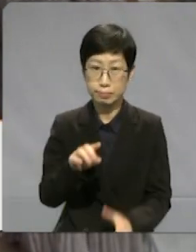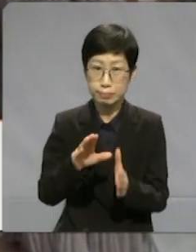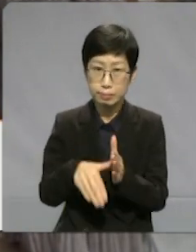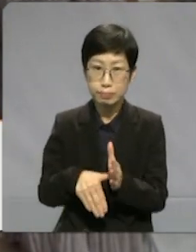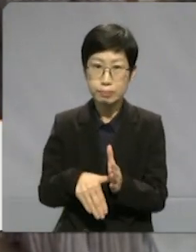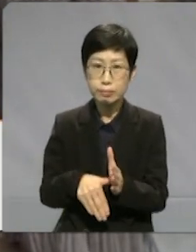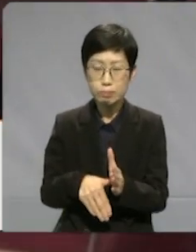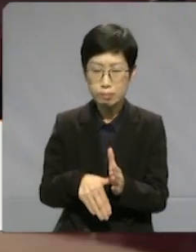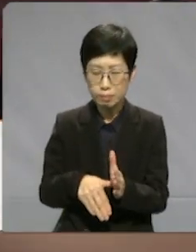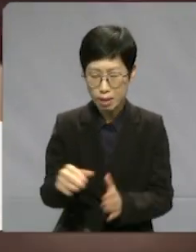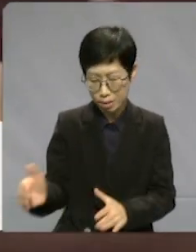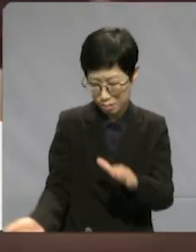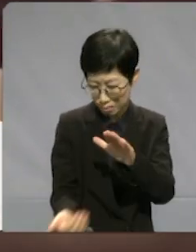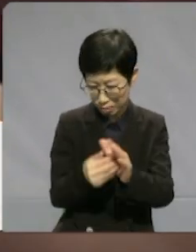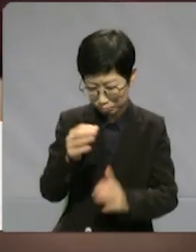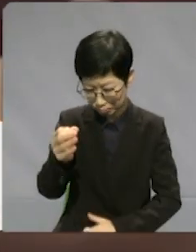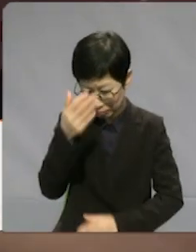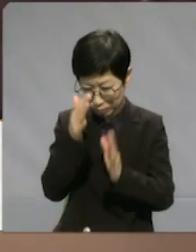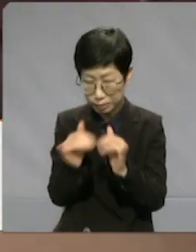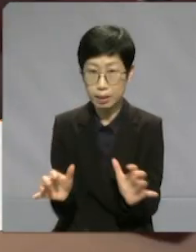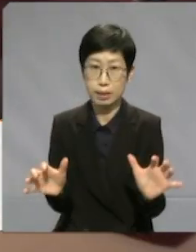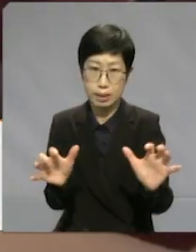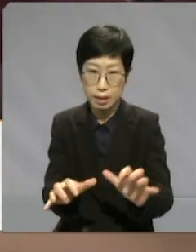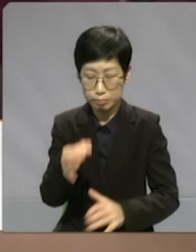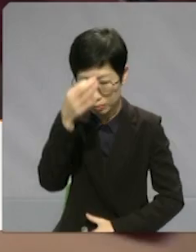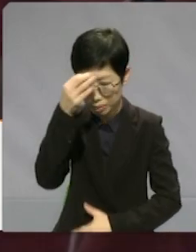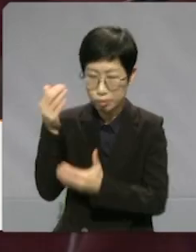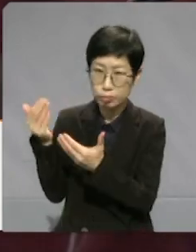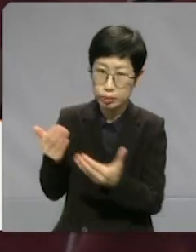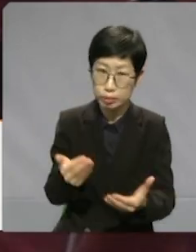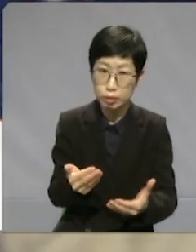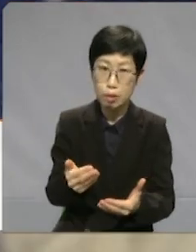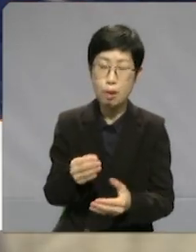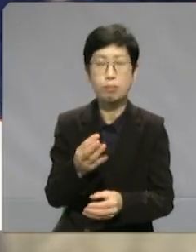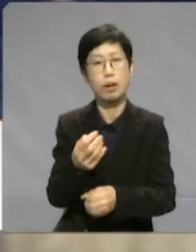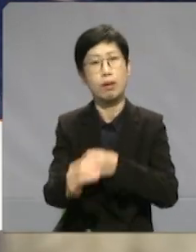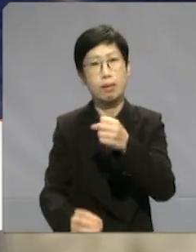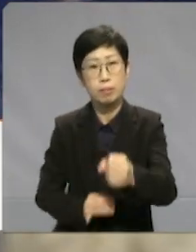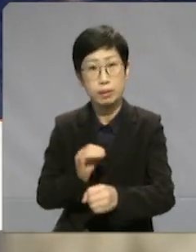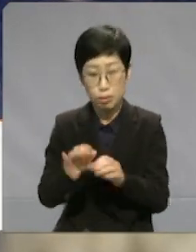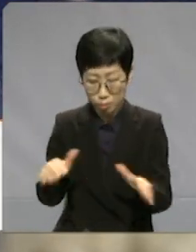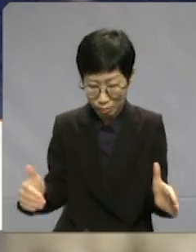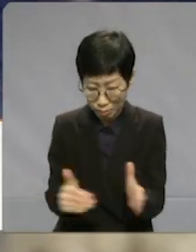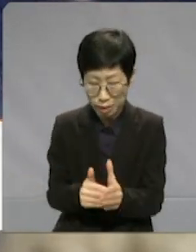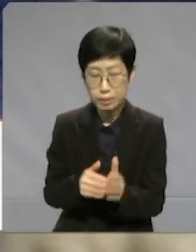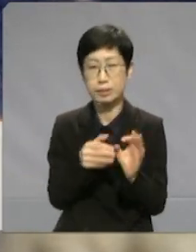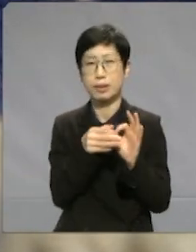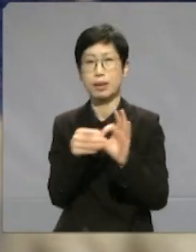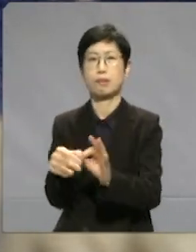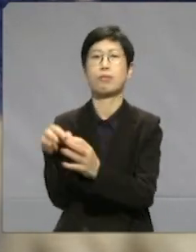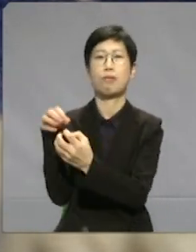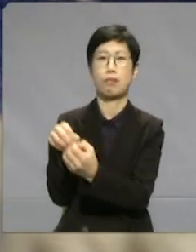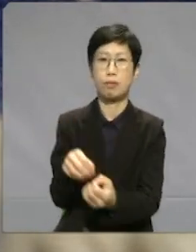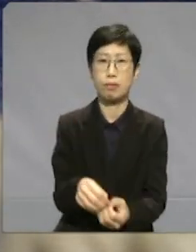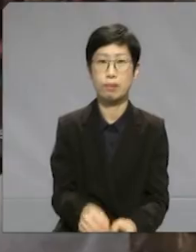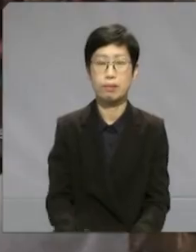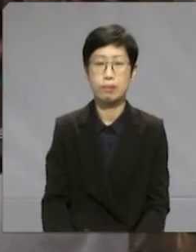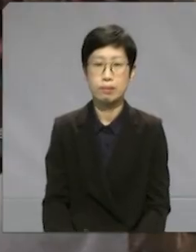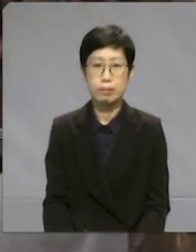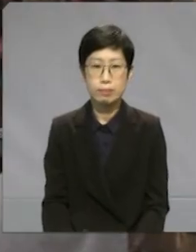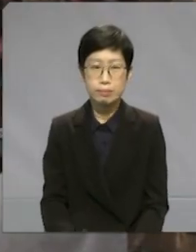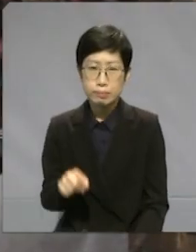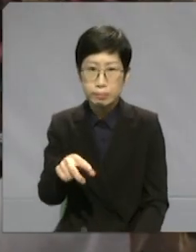최고의 조 장인들이 모여 를 그 전통은 수이 지난까지 이어지고 있습니다